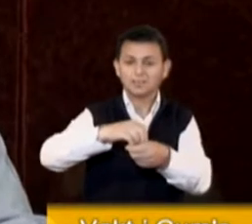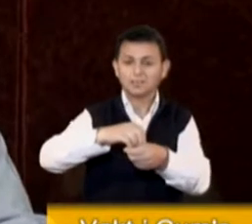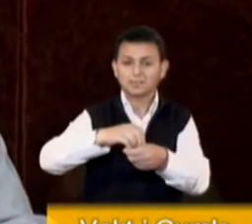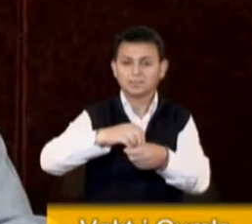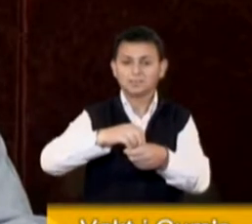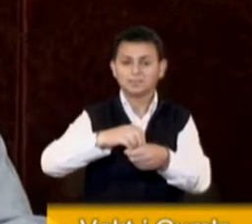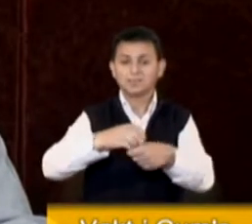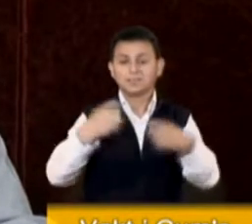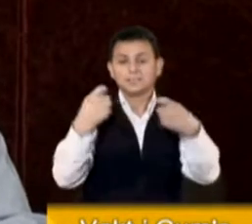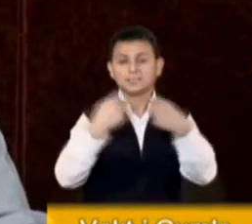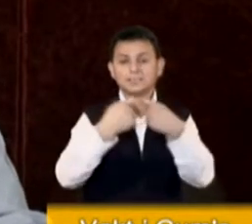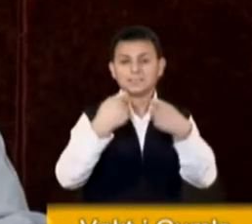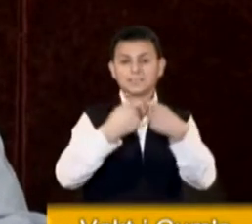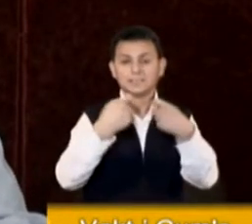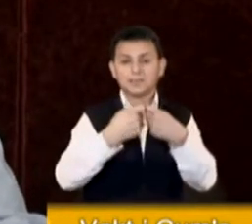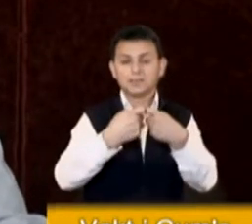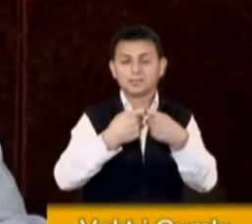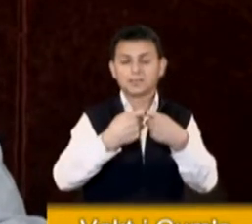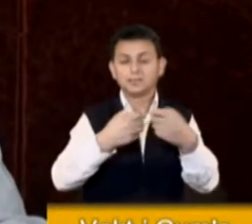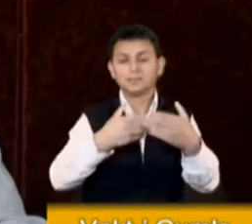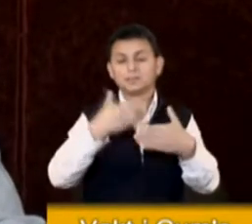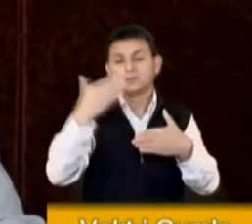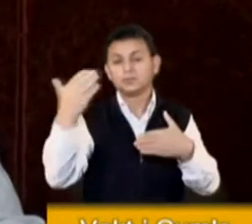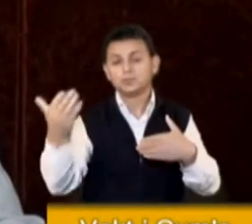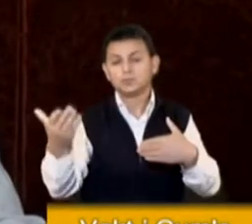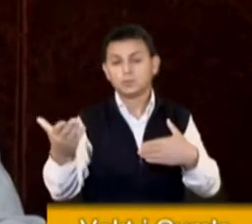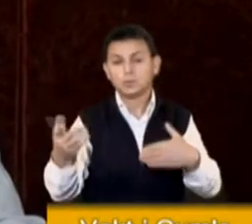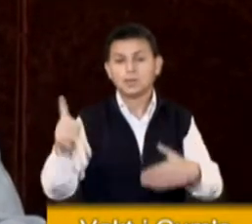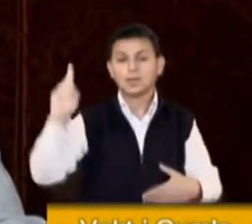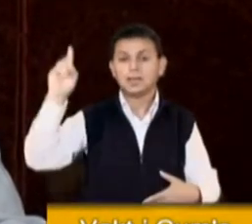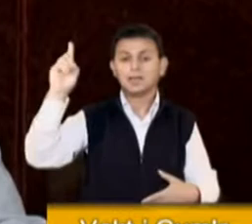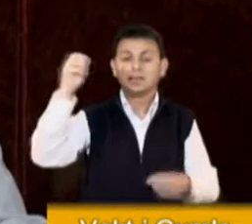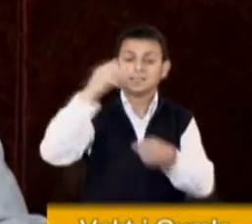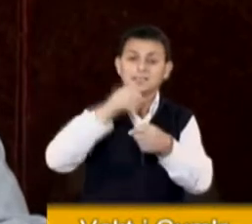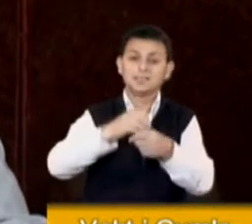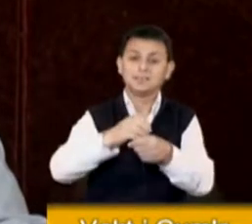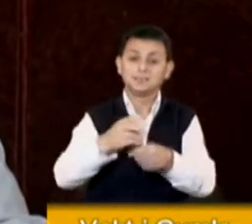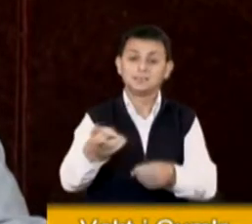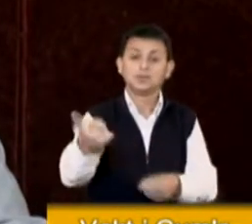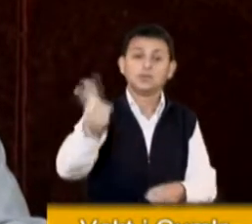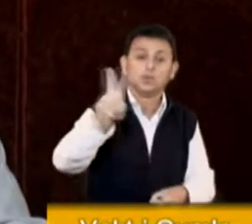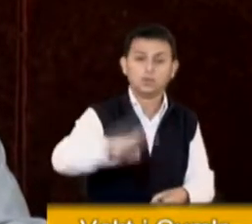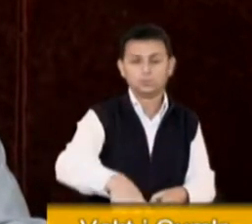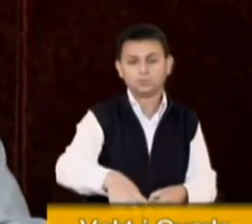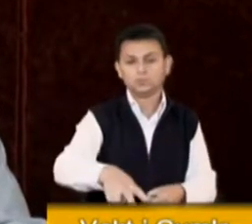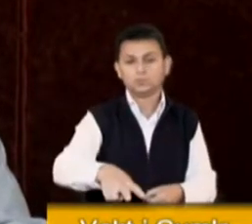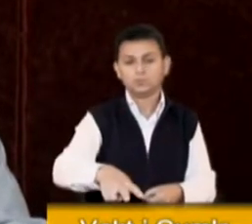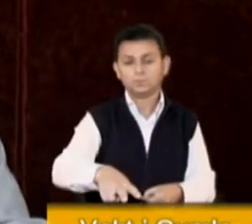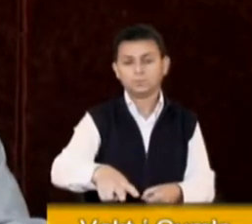edip neticede o halde şehit olmuştu Cafer bin Ebu Talip. Ve